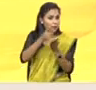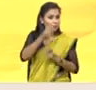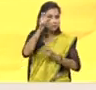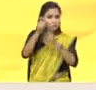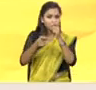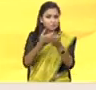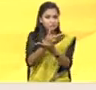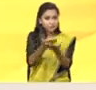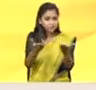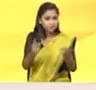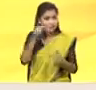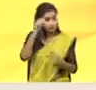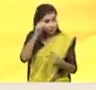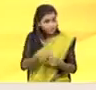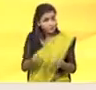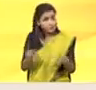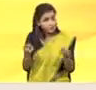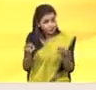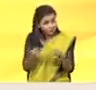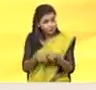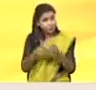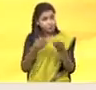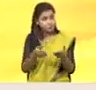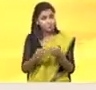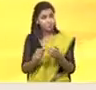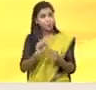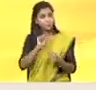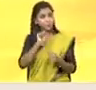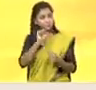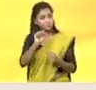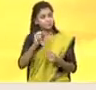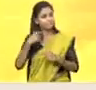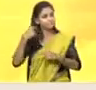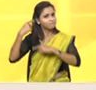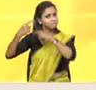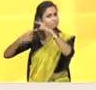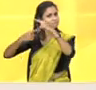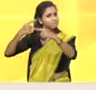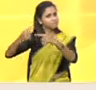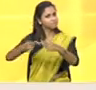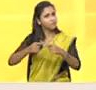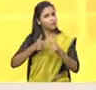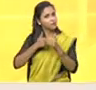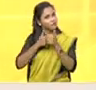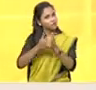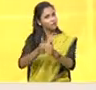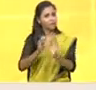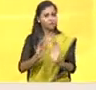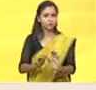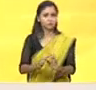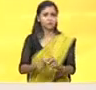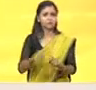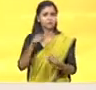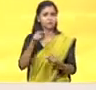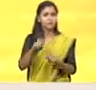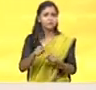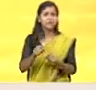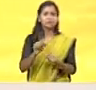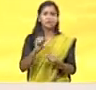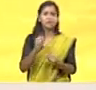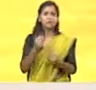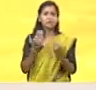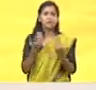लोग आज भी अपने पारंपरिक मूल्यों का पालन करते हैं। इसलिए